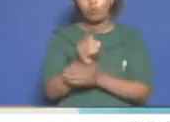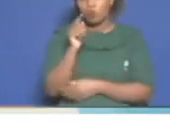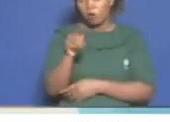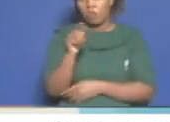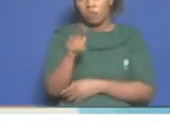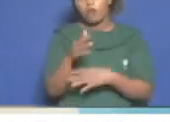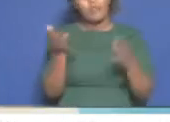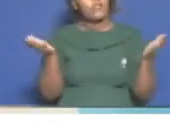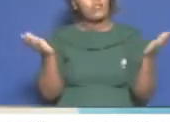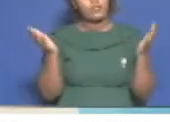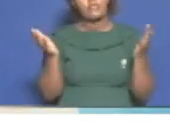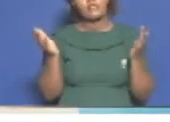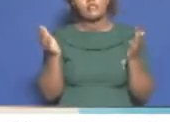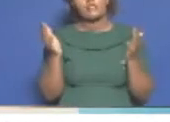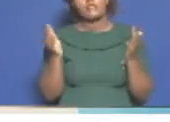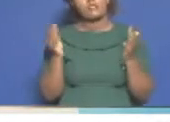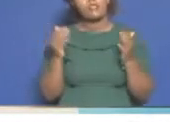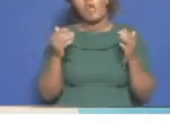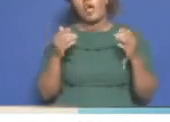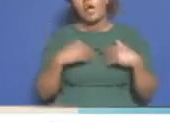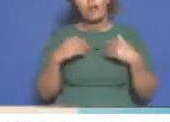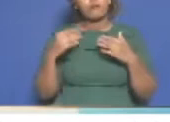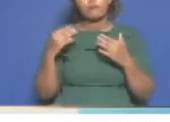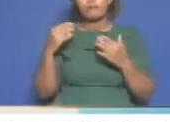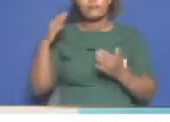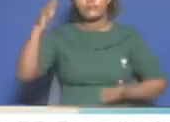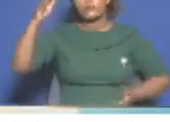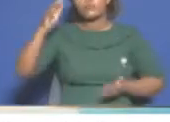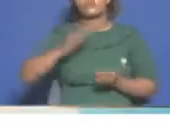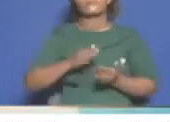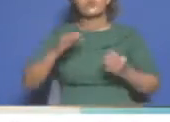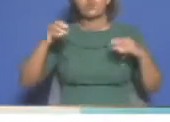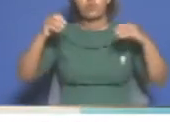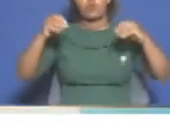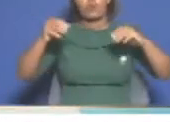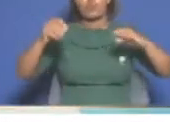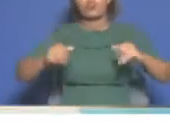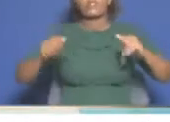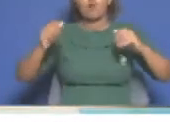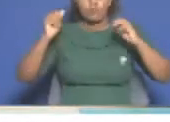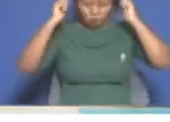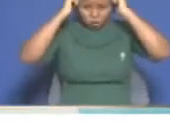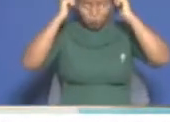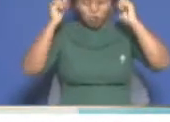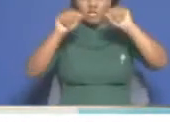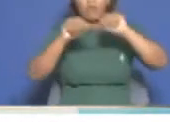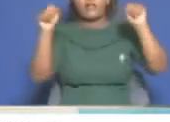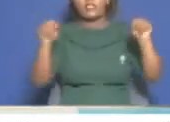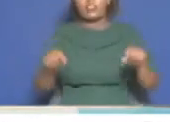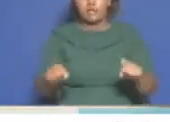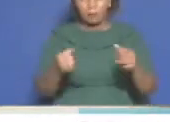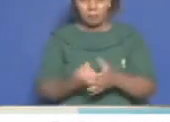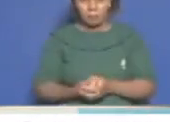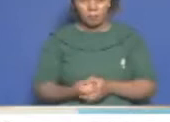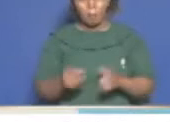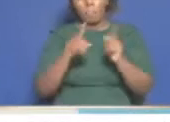ambao unarudisha chini the quality of education in our system. Na kuna swala